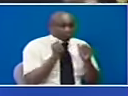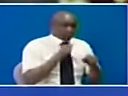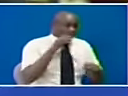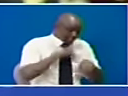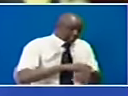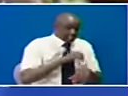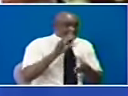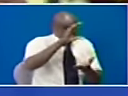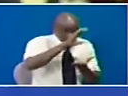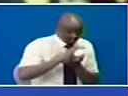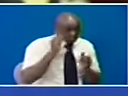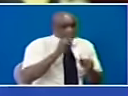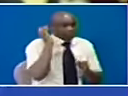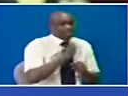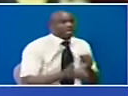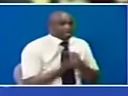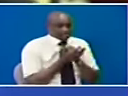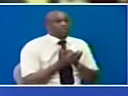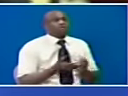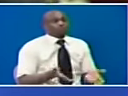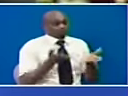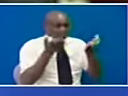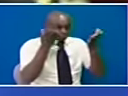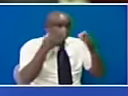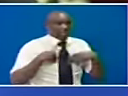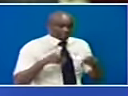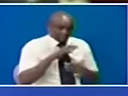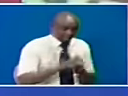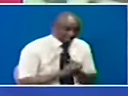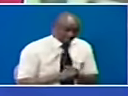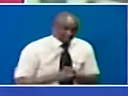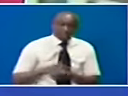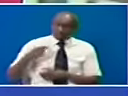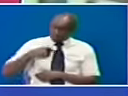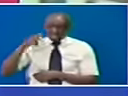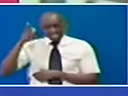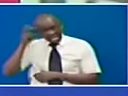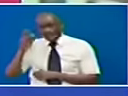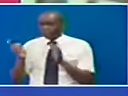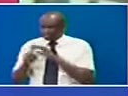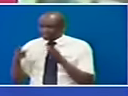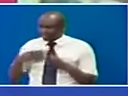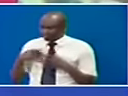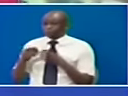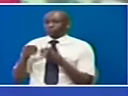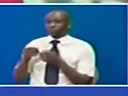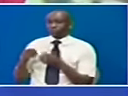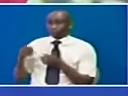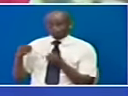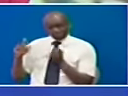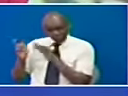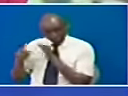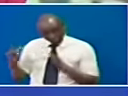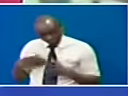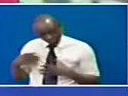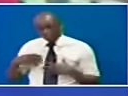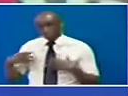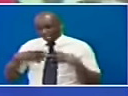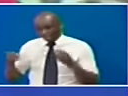mchango mwingine utasaidia sana kuimarisha masuala ya afya. Kwa sababu nimemmsikia pia waziri wa fedha wa taifa la India akisema kwamba watasaidia